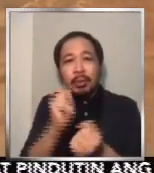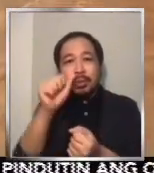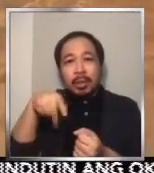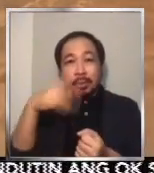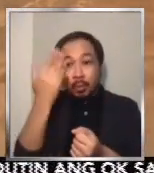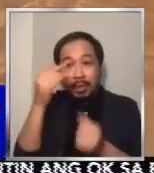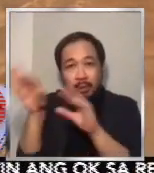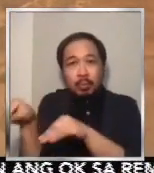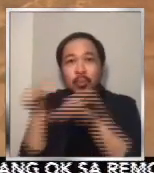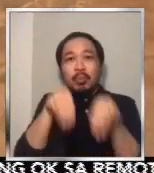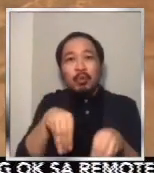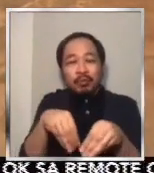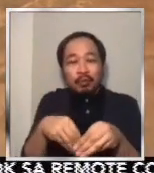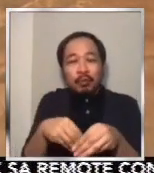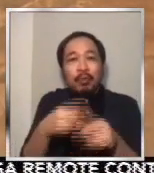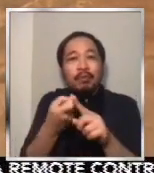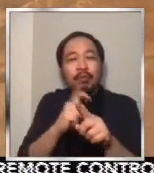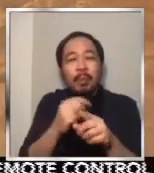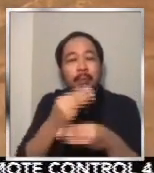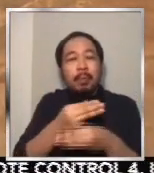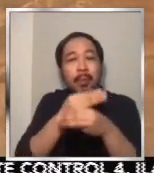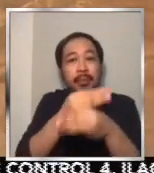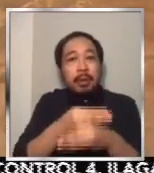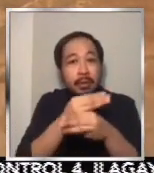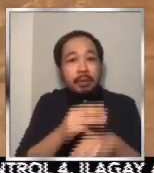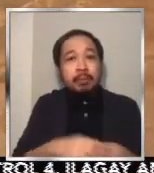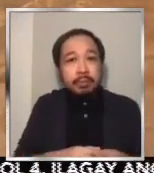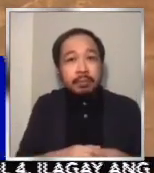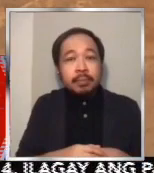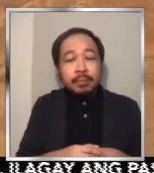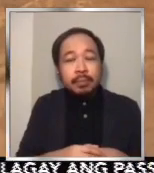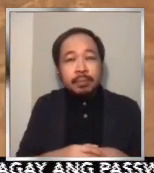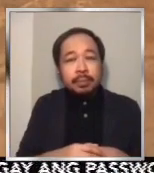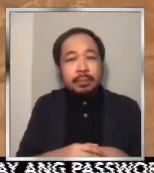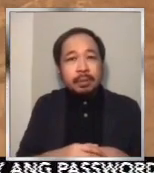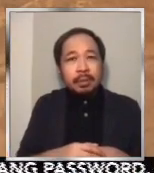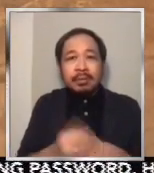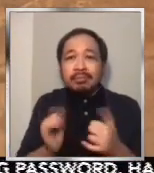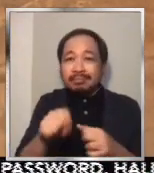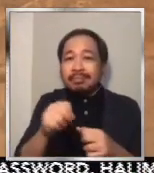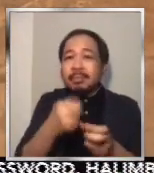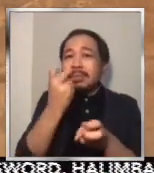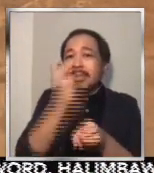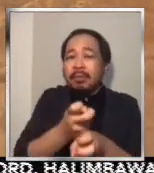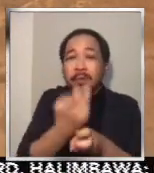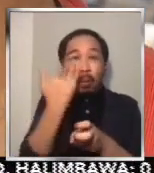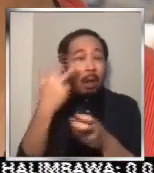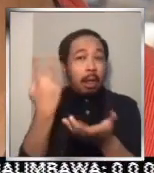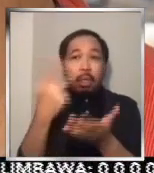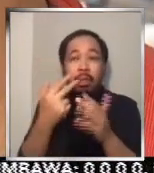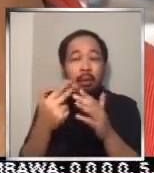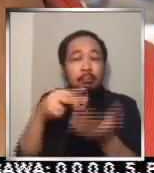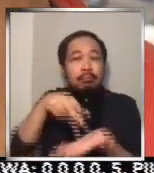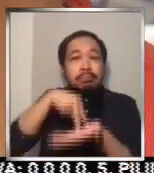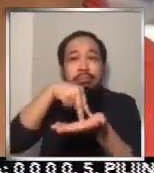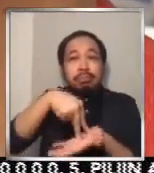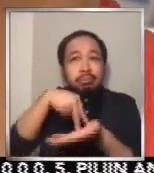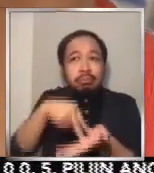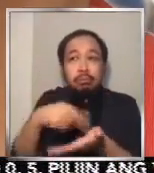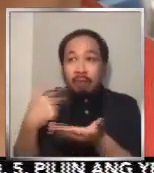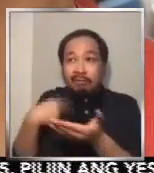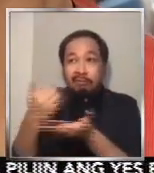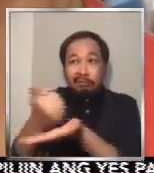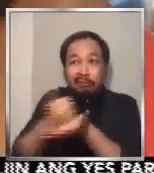kasi walang trabaho, tapos yung sabi nilang darating hindi naman po dumarating pa. Walang-wala na rin